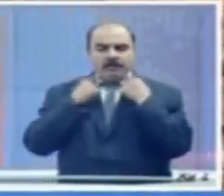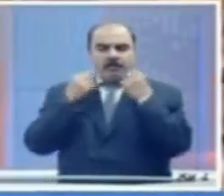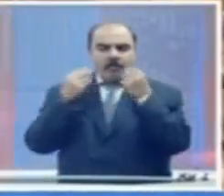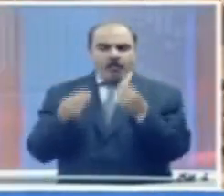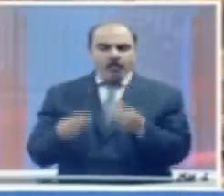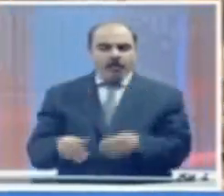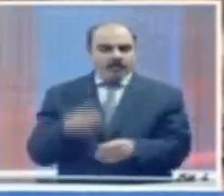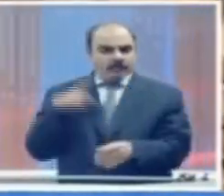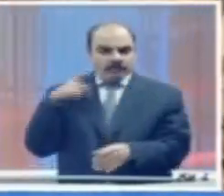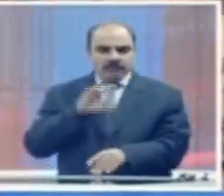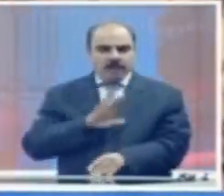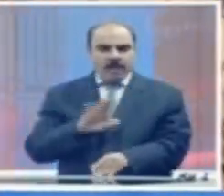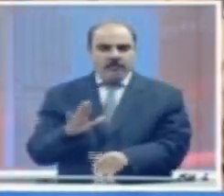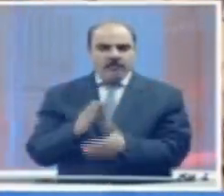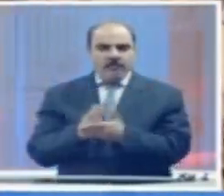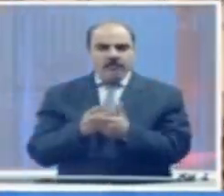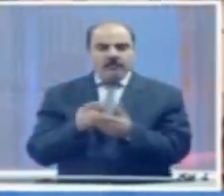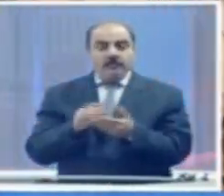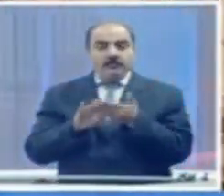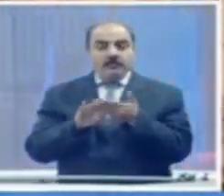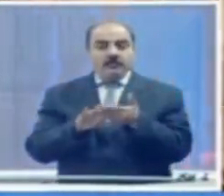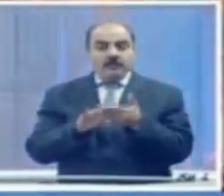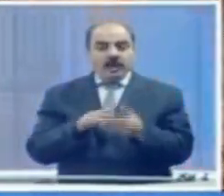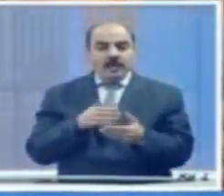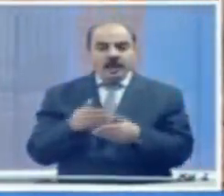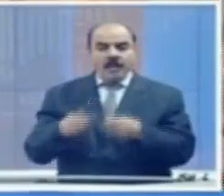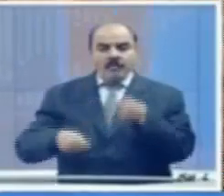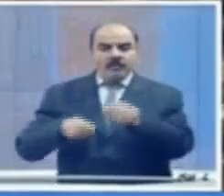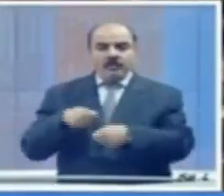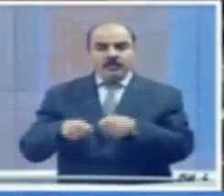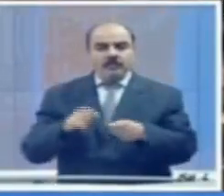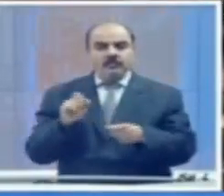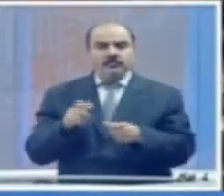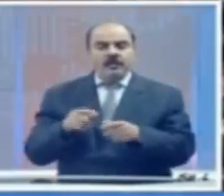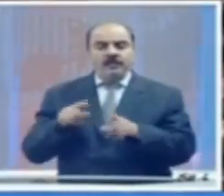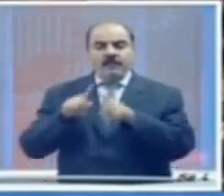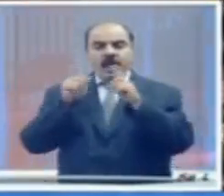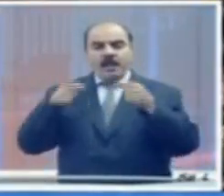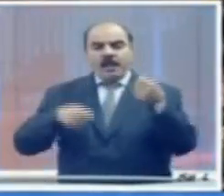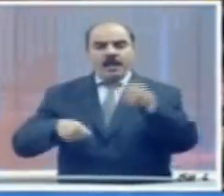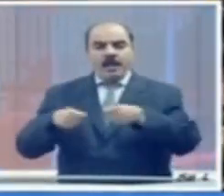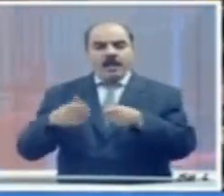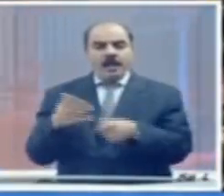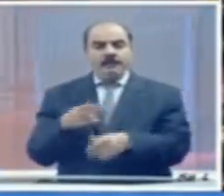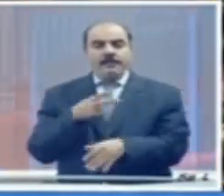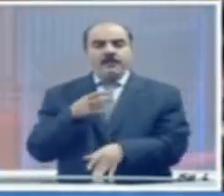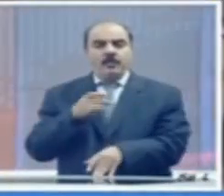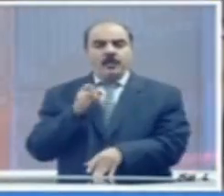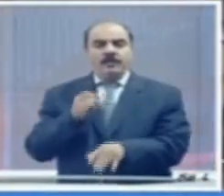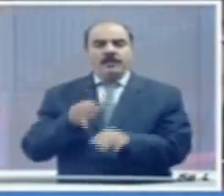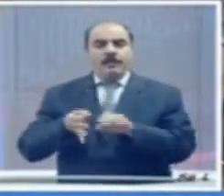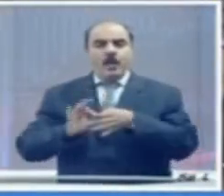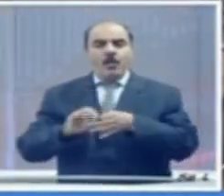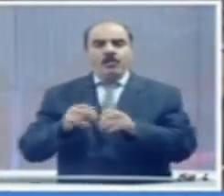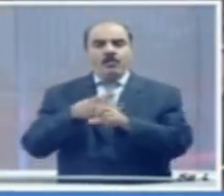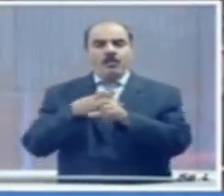مرفأ بيروت. ويهدف المؤتمر إلى تقييم المساعدات التي قدمها المجتمع الدولي بقيمة